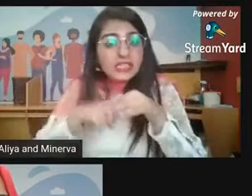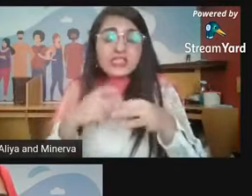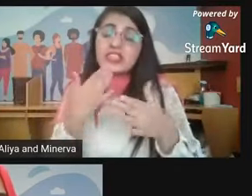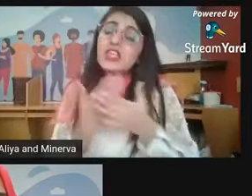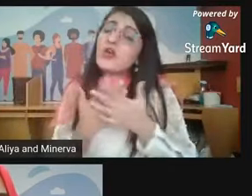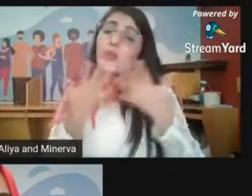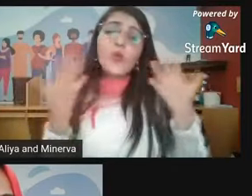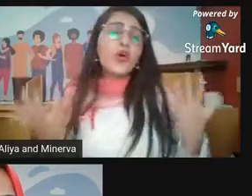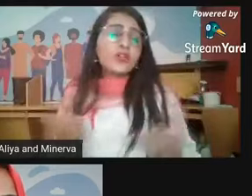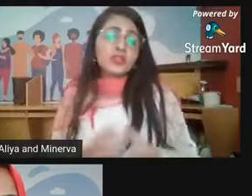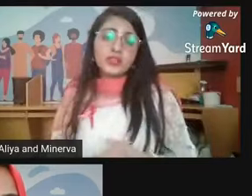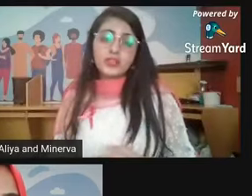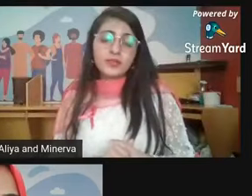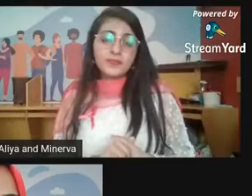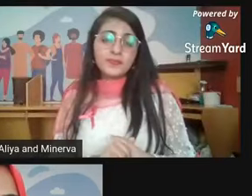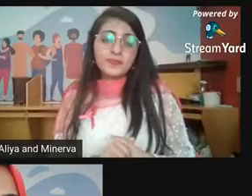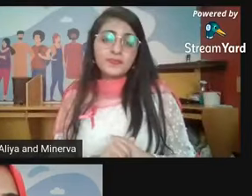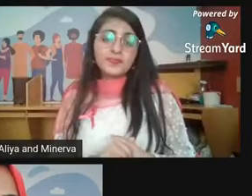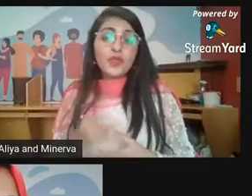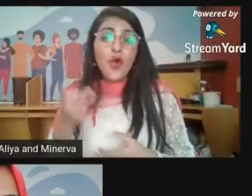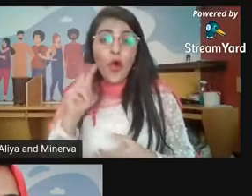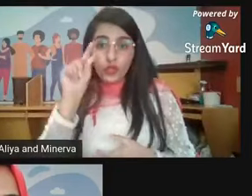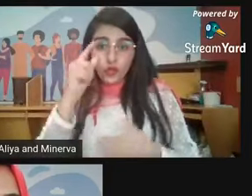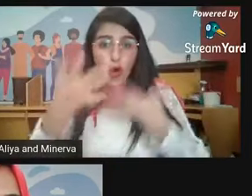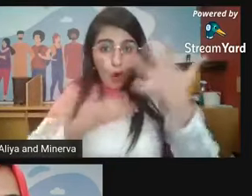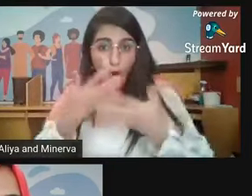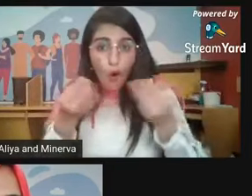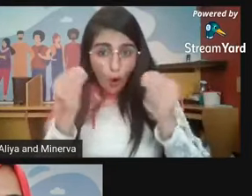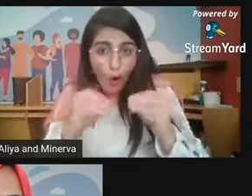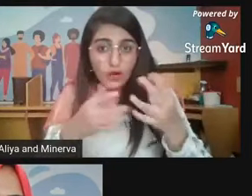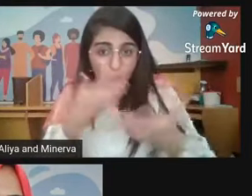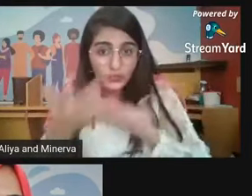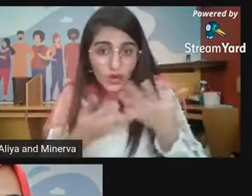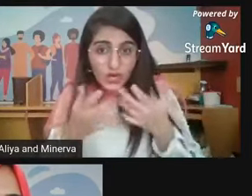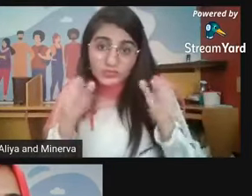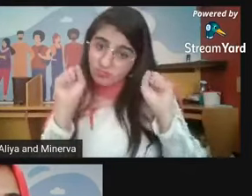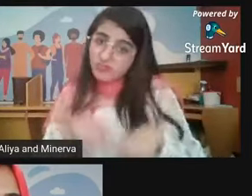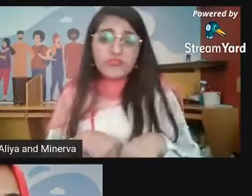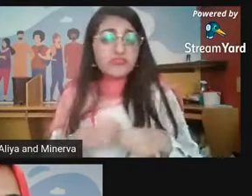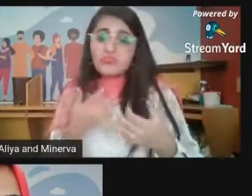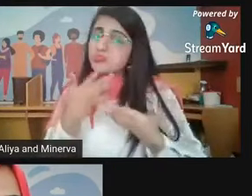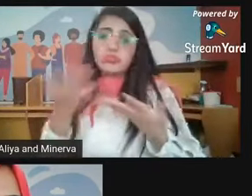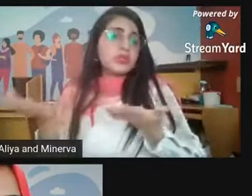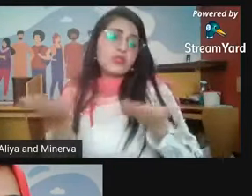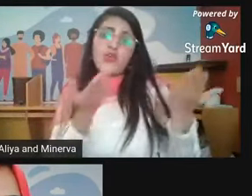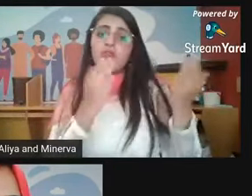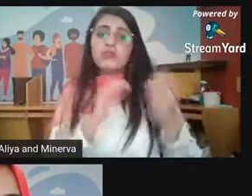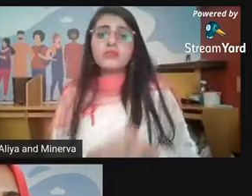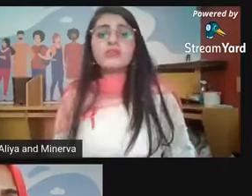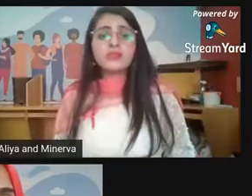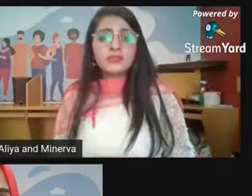इनिशिएटिव. एंड इफ यू वांट टू से समथिंग मोर, प्लीज श्योर गो अहेड.